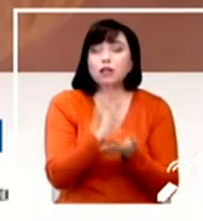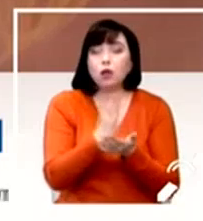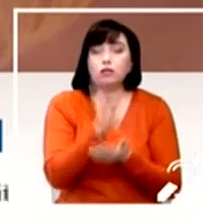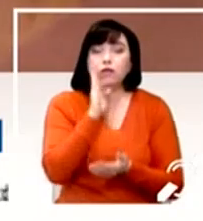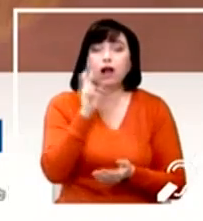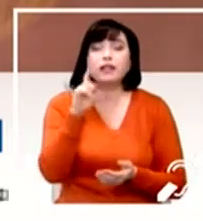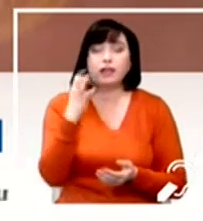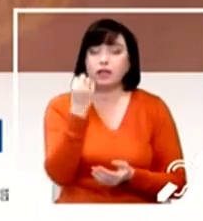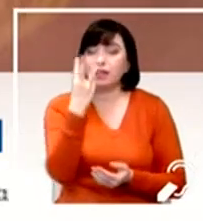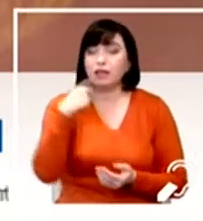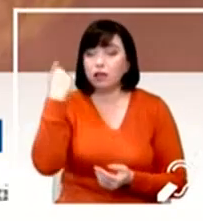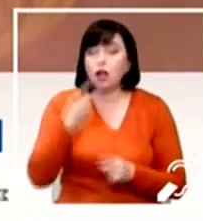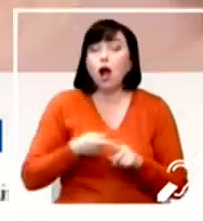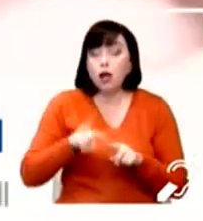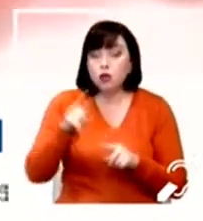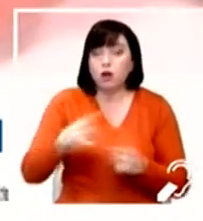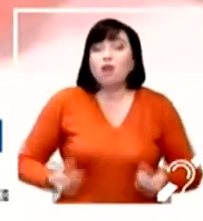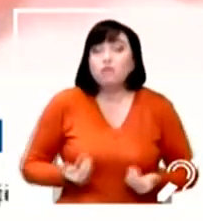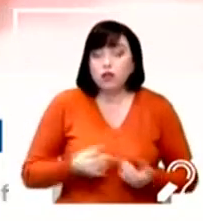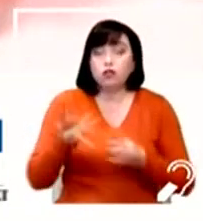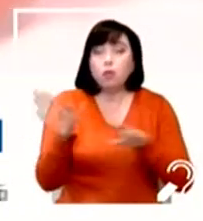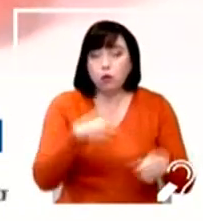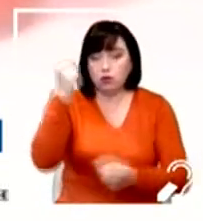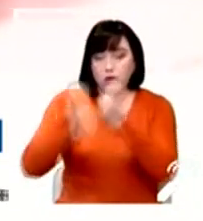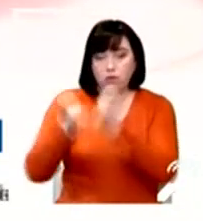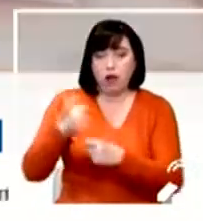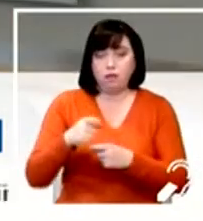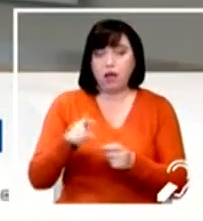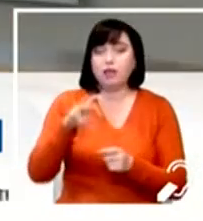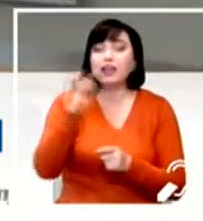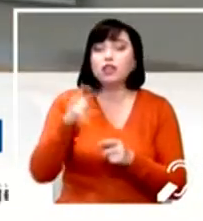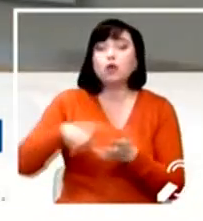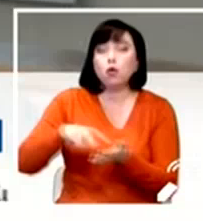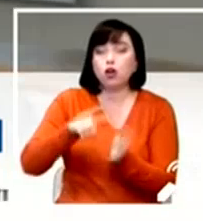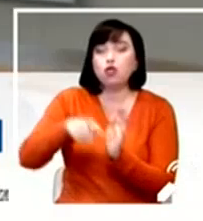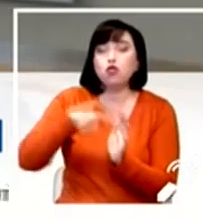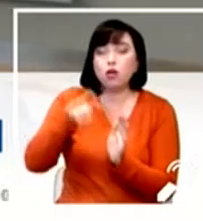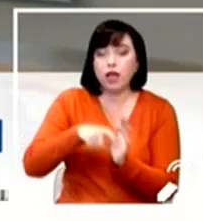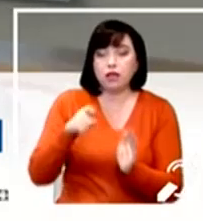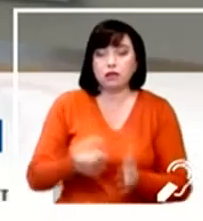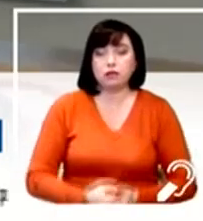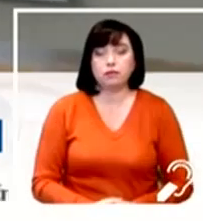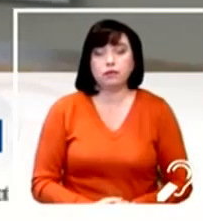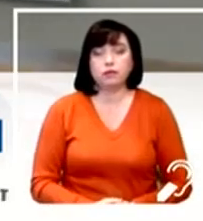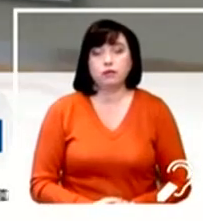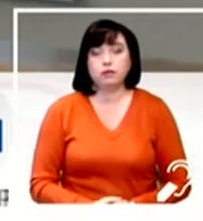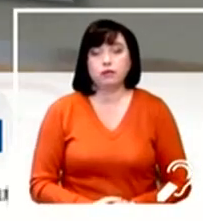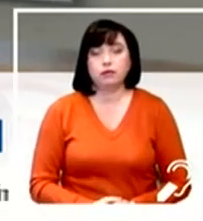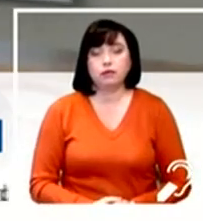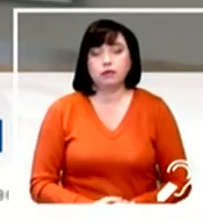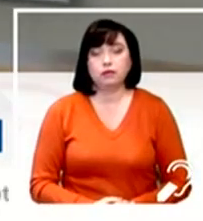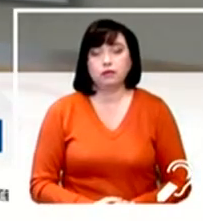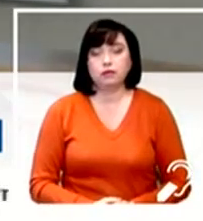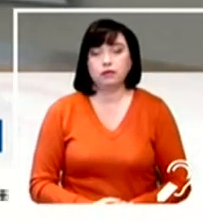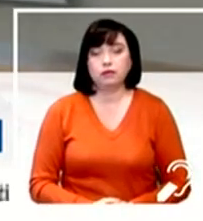Caterina, o fată de 13 ani care a supraviețuit bombardamentelor din regiunea Donetsk. I support you and there's a lot of people in